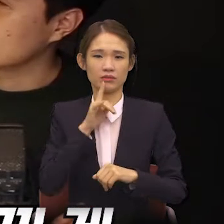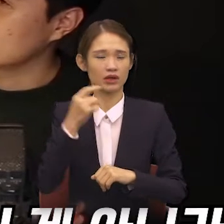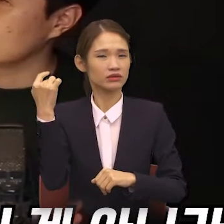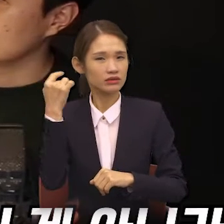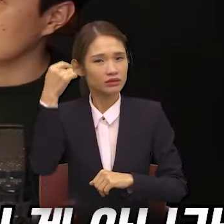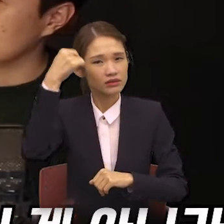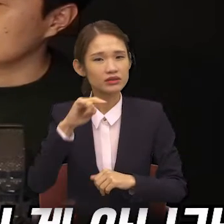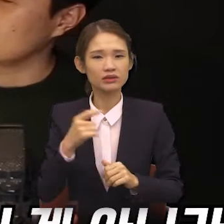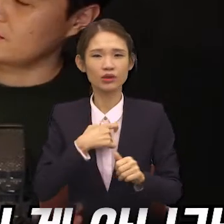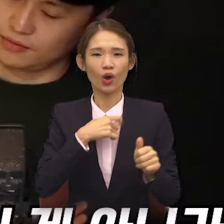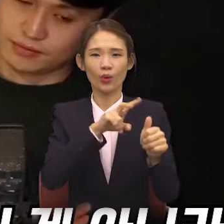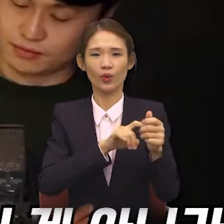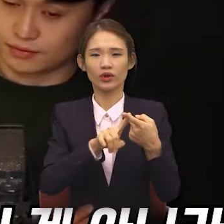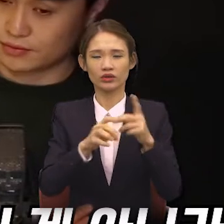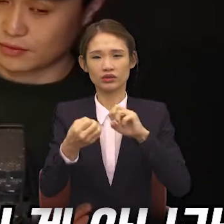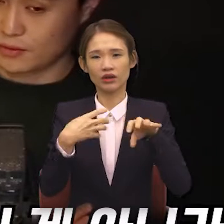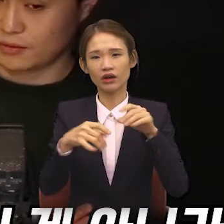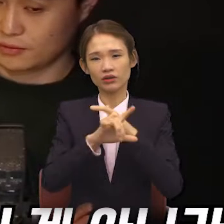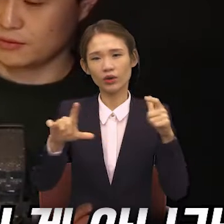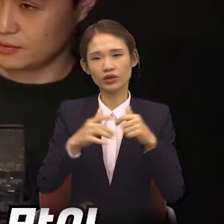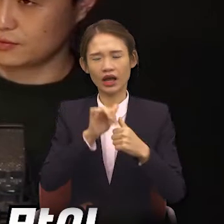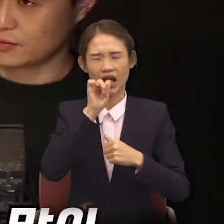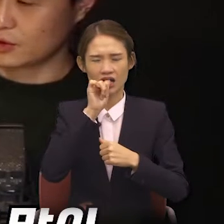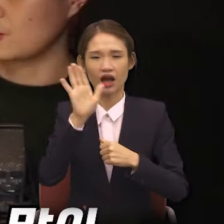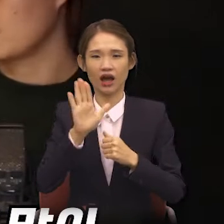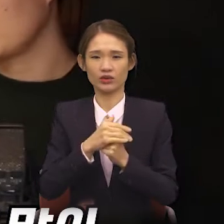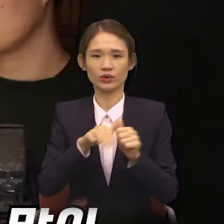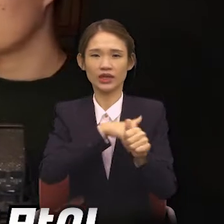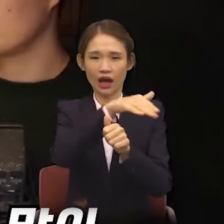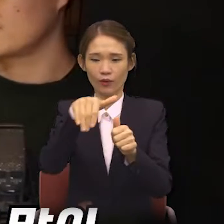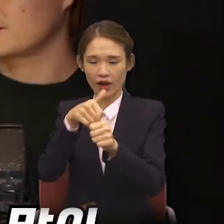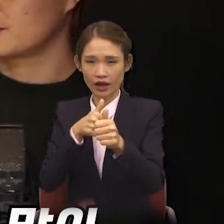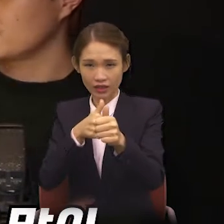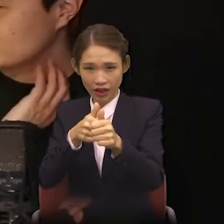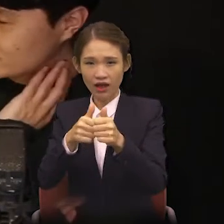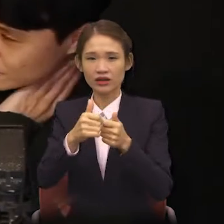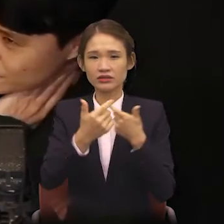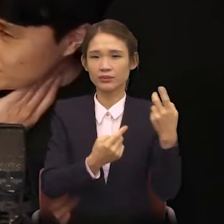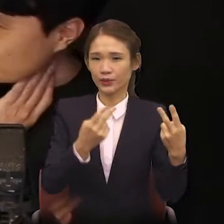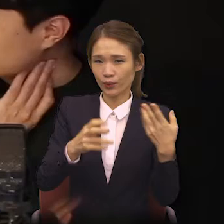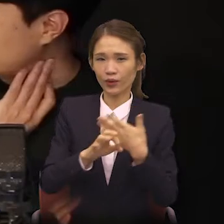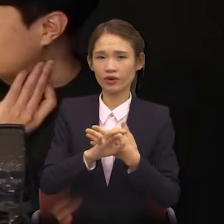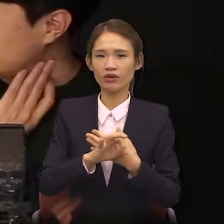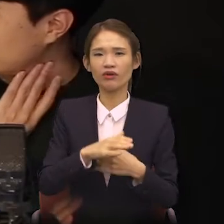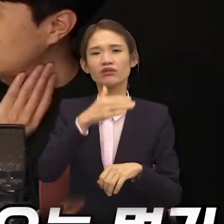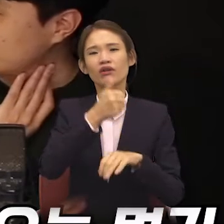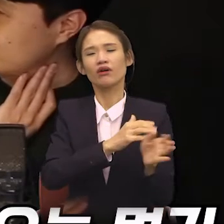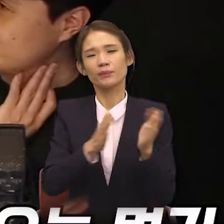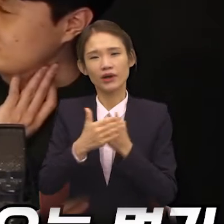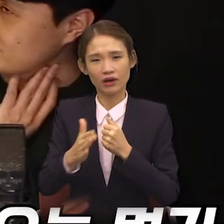게 혐오에 대응해 가는 게 굉장히 좀 절대적인 게 아니라 상황에 따라 상대적인 그렇죠, 것들이 되게 많이 그래서 어려워요.